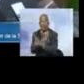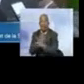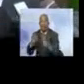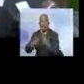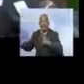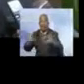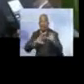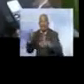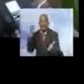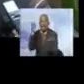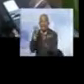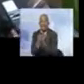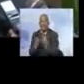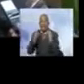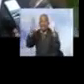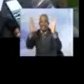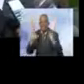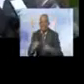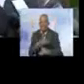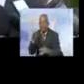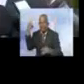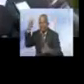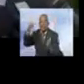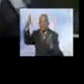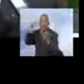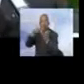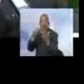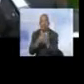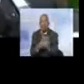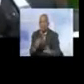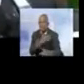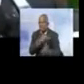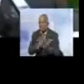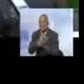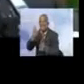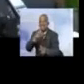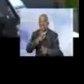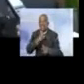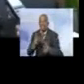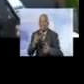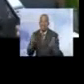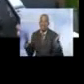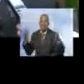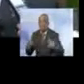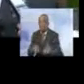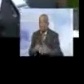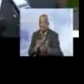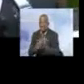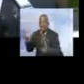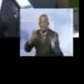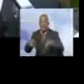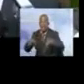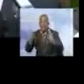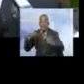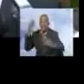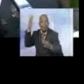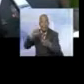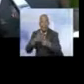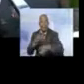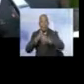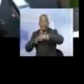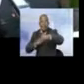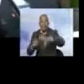d'identité des Ivoiriens dans le cadre de l'identification ordinaire. Cela est un processus très sécurisé avec une banque de